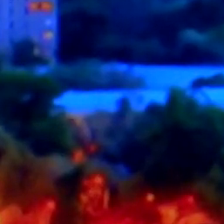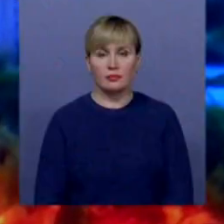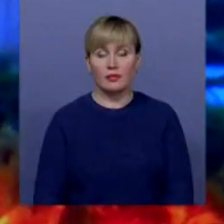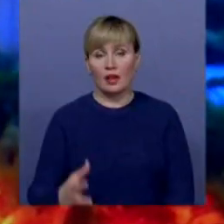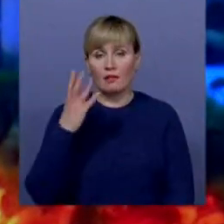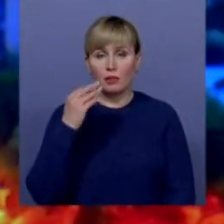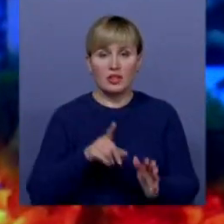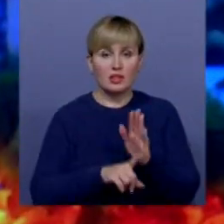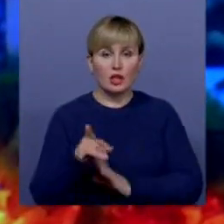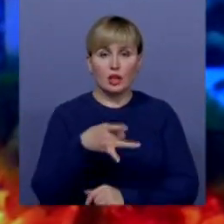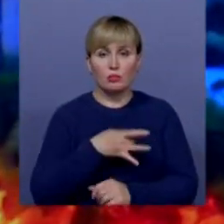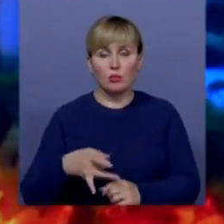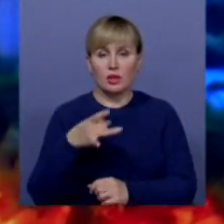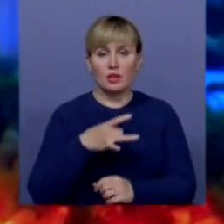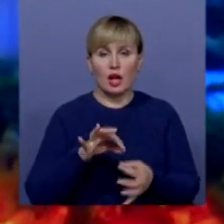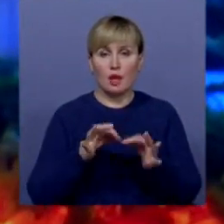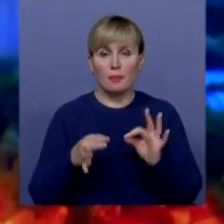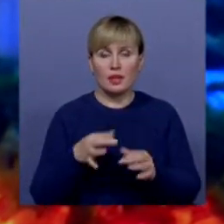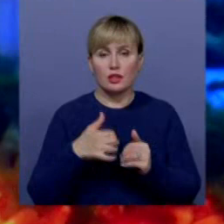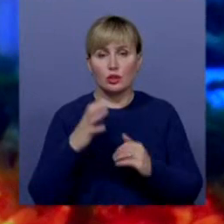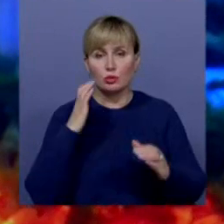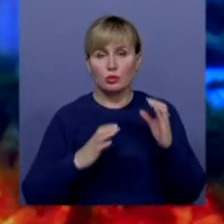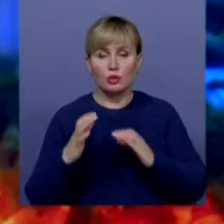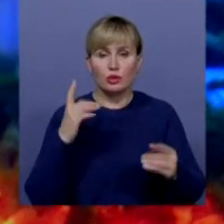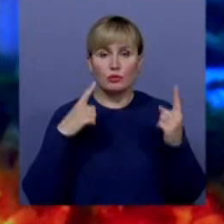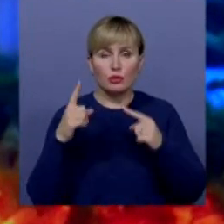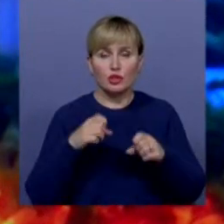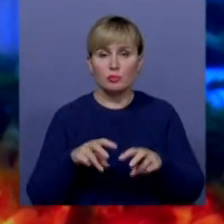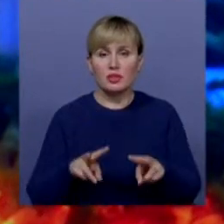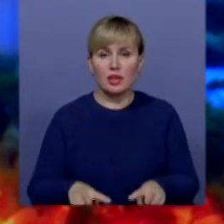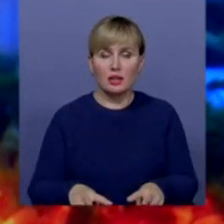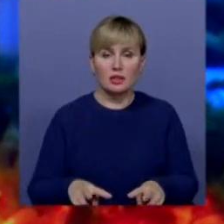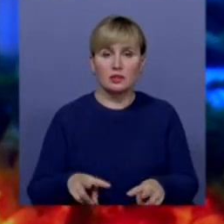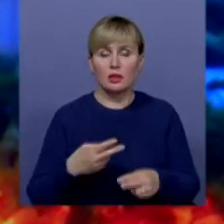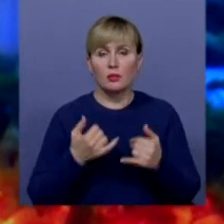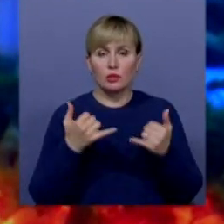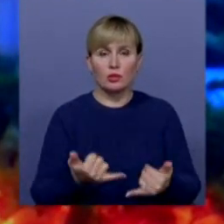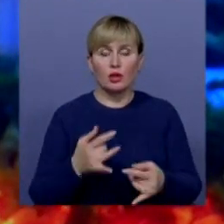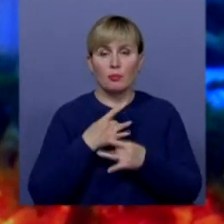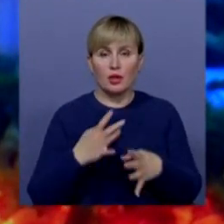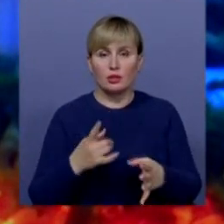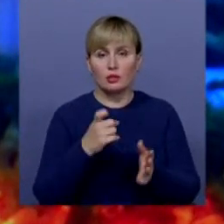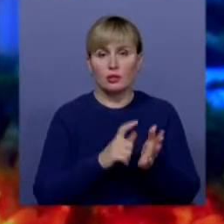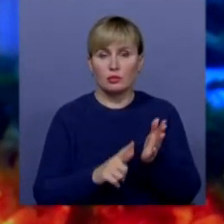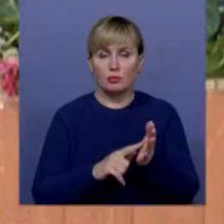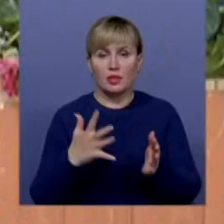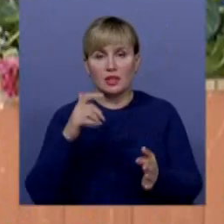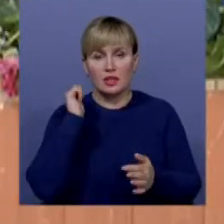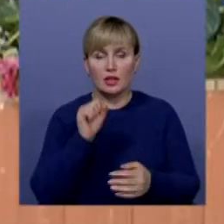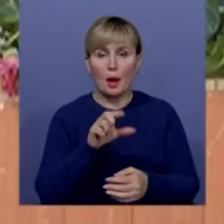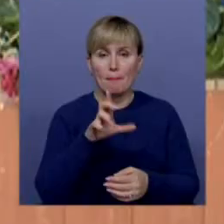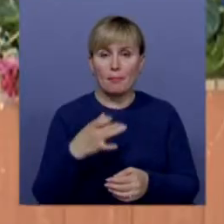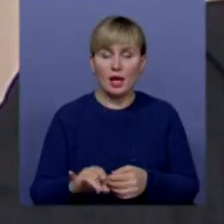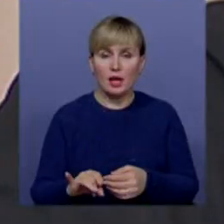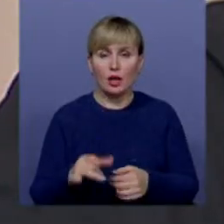В Алматы стартовала республиканская олимпиада среди студентов творческих специальностей. Она приурочена к празднованию 175-летия Абая